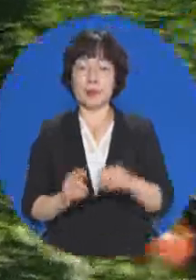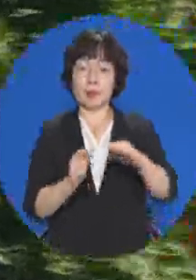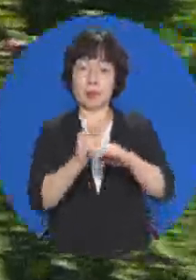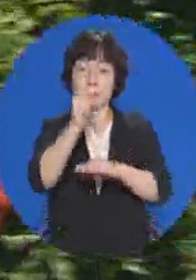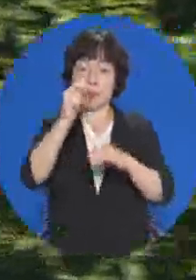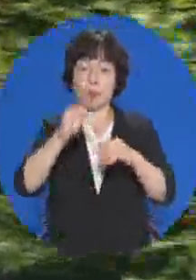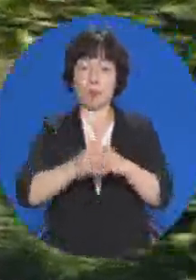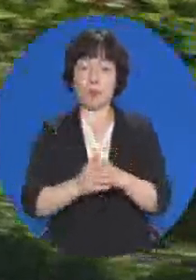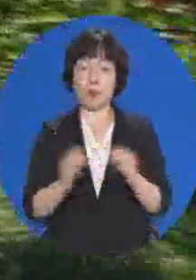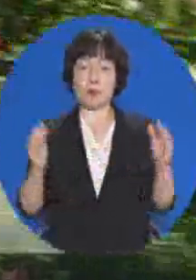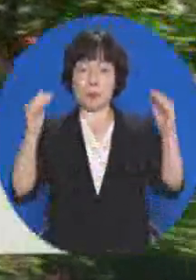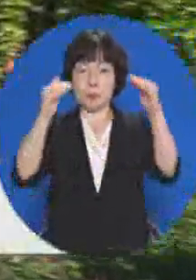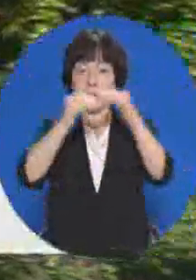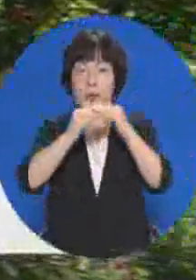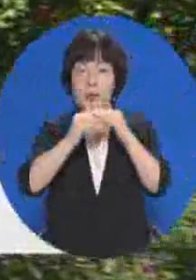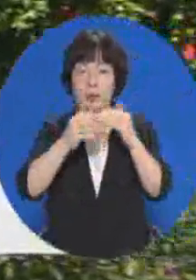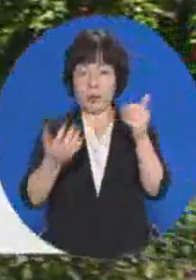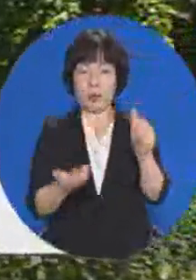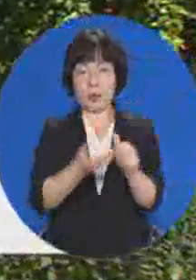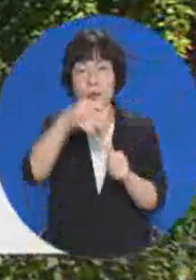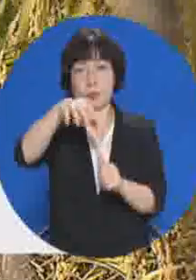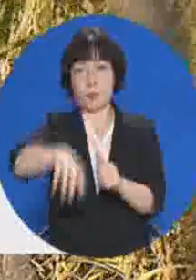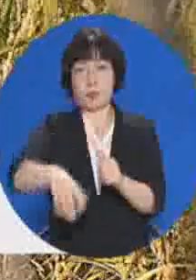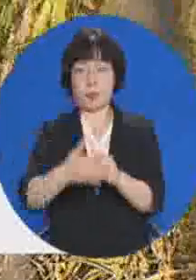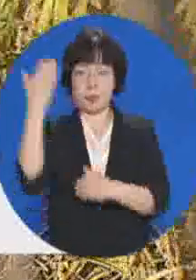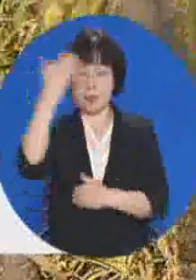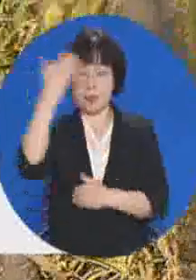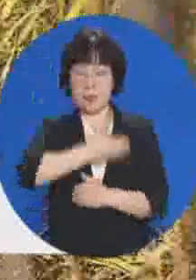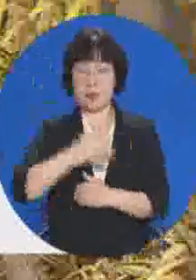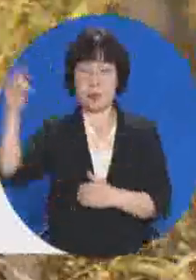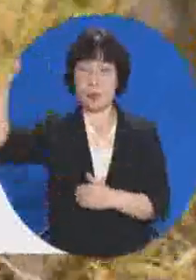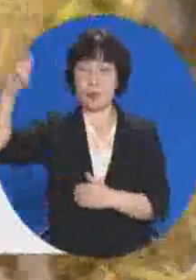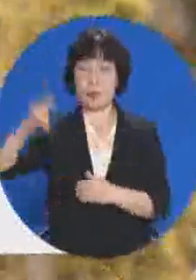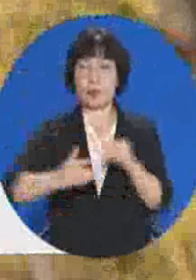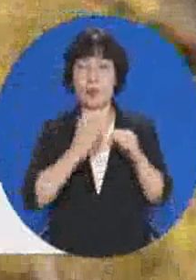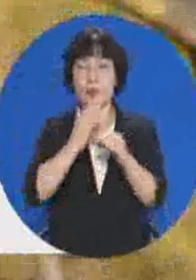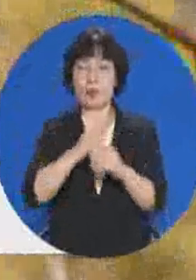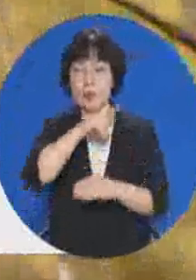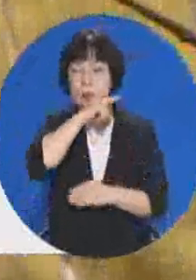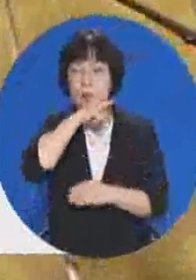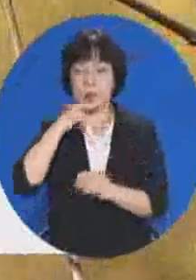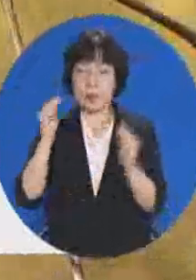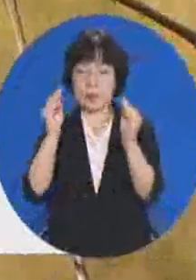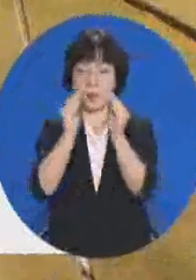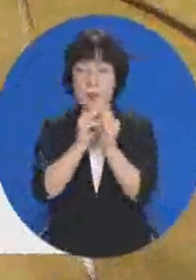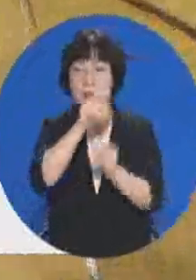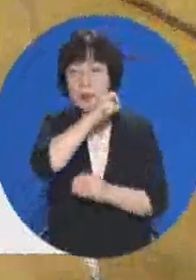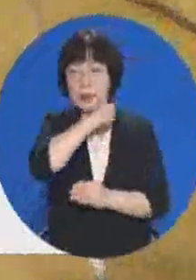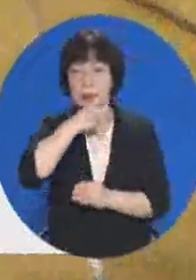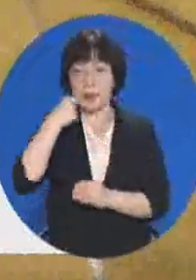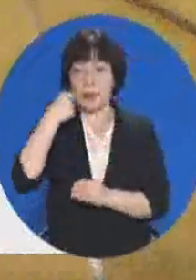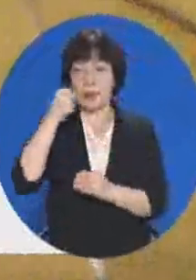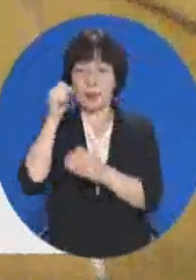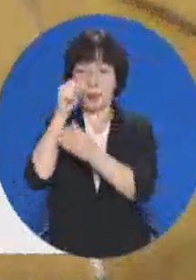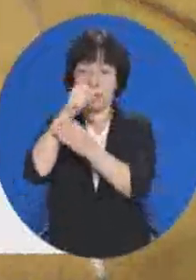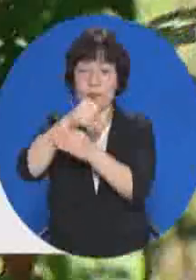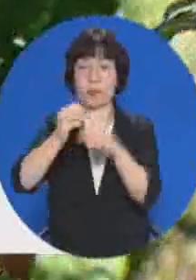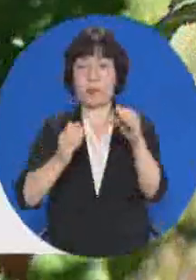공군 과양면의 석류 재배단지. 청명한 가을 햇살 속에 붉은 빛깔의 석류가 탐스럽게